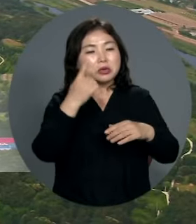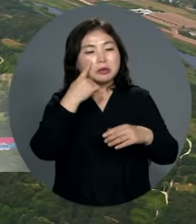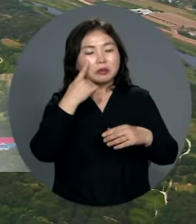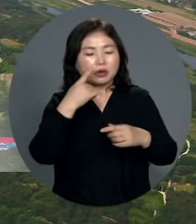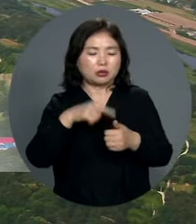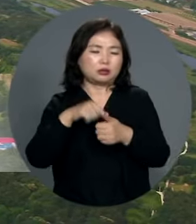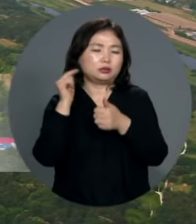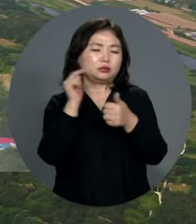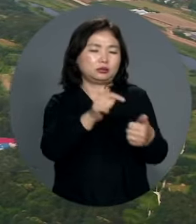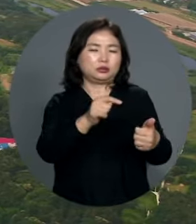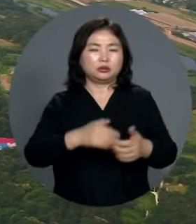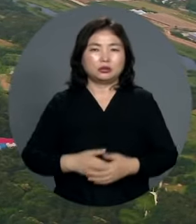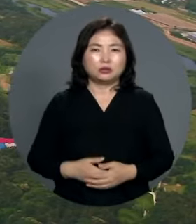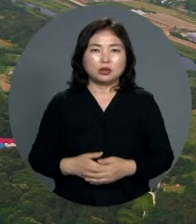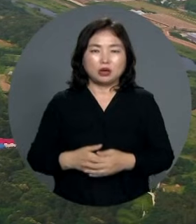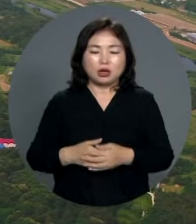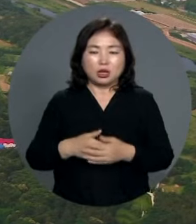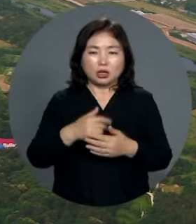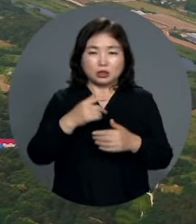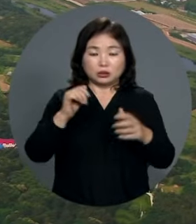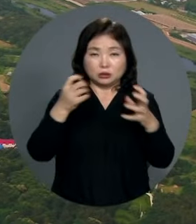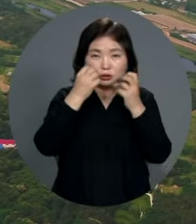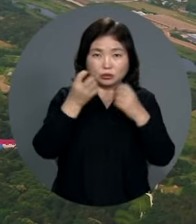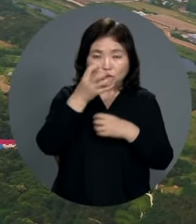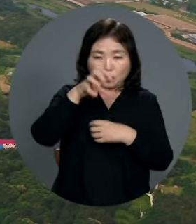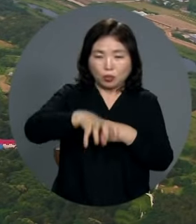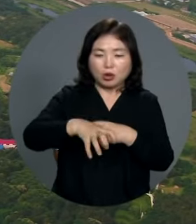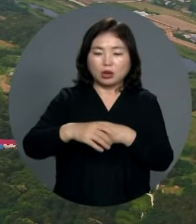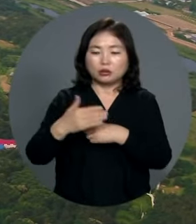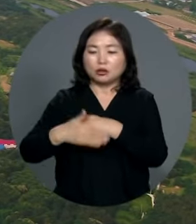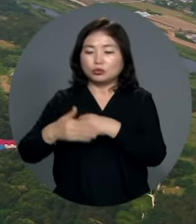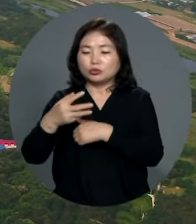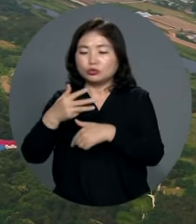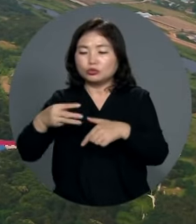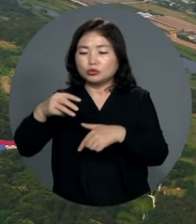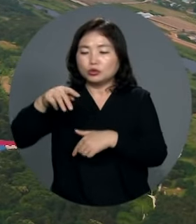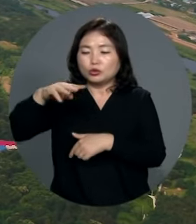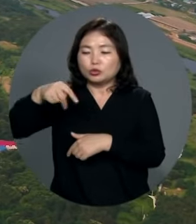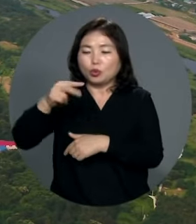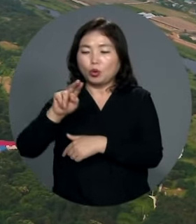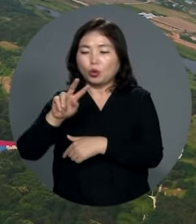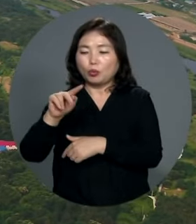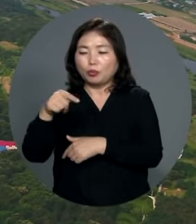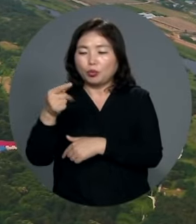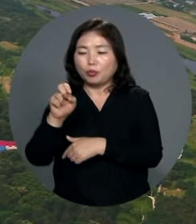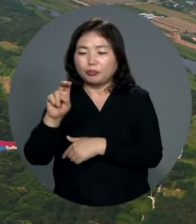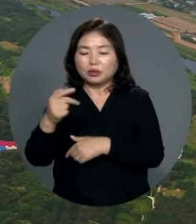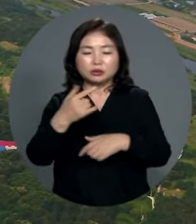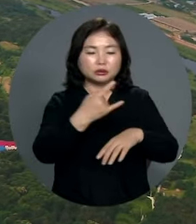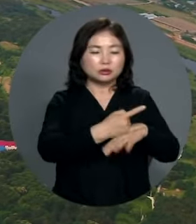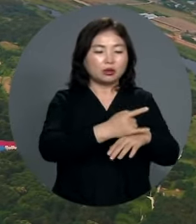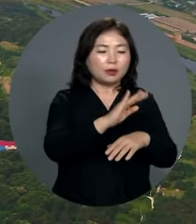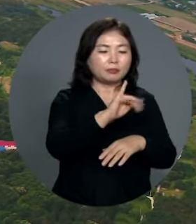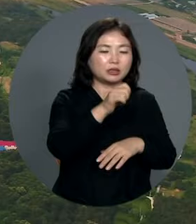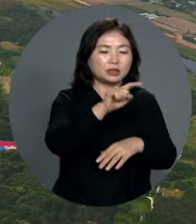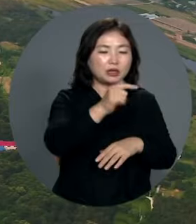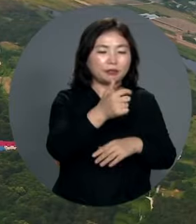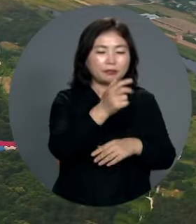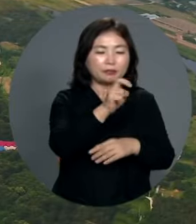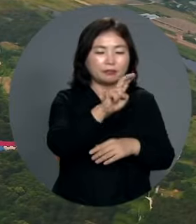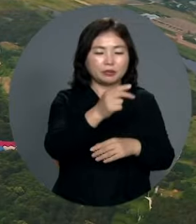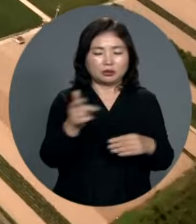연관에 지시했습니다 티케 신공은 현재 대구 군위군 소보면 경북 의성군 비안면 걸쳐